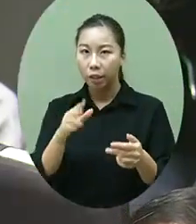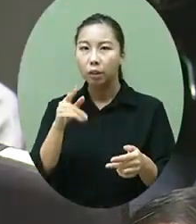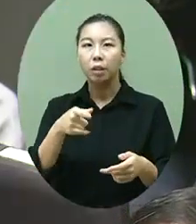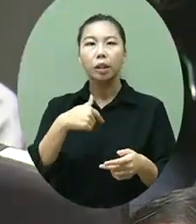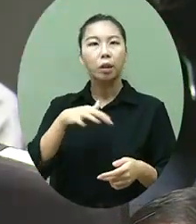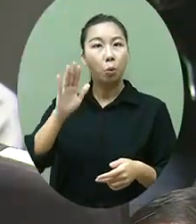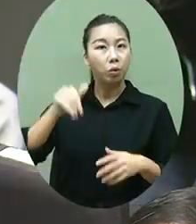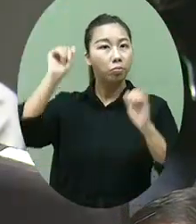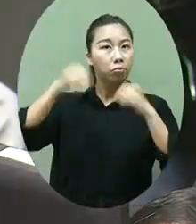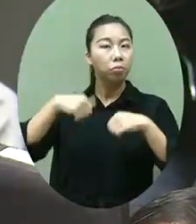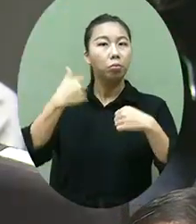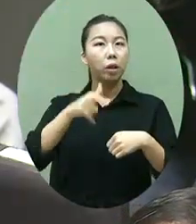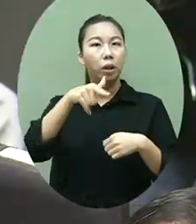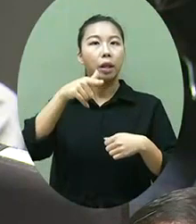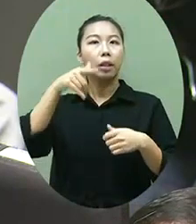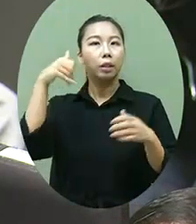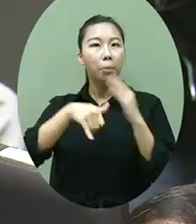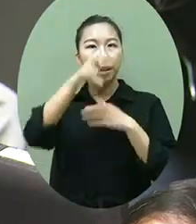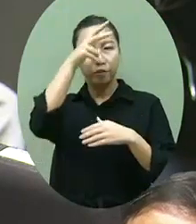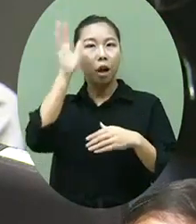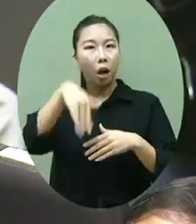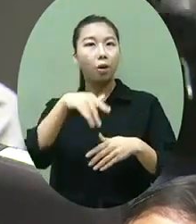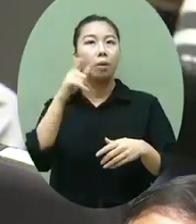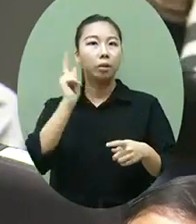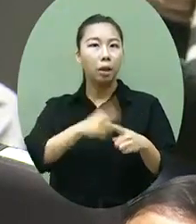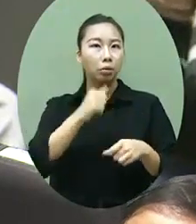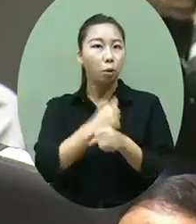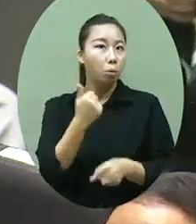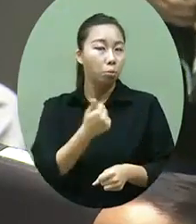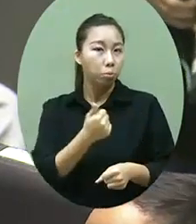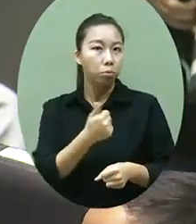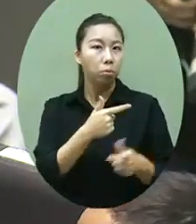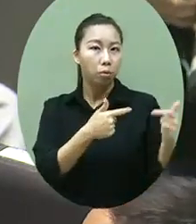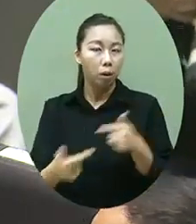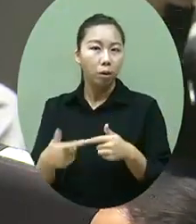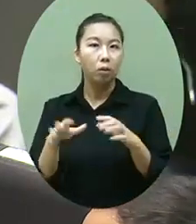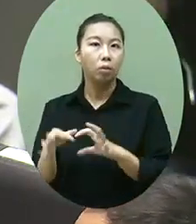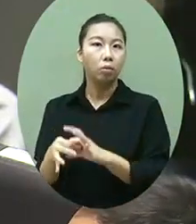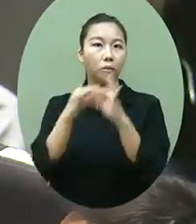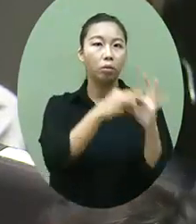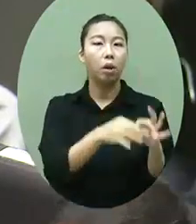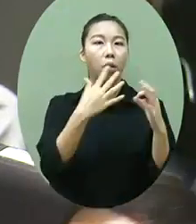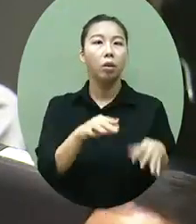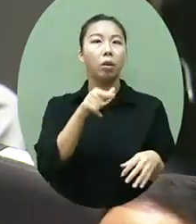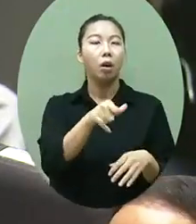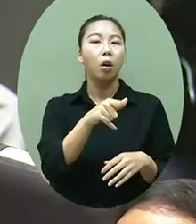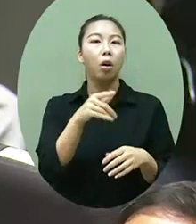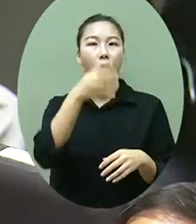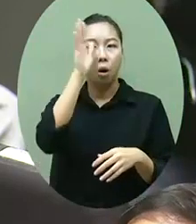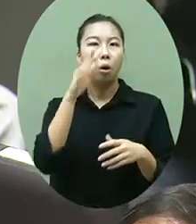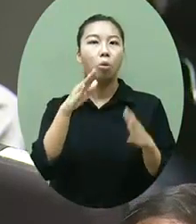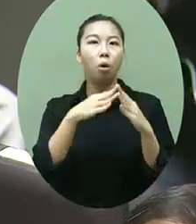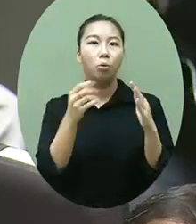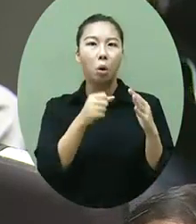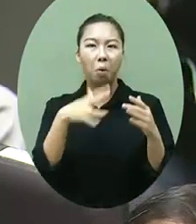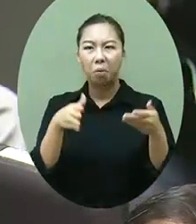承諾入到去政府，你都係會爭取落實呢一項嘅措施咧？咁如果真係好似譬如羅局長之前咁講啦，政府